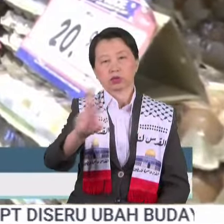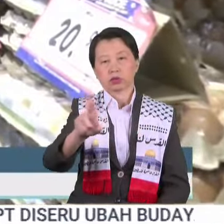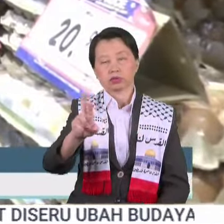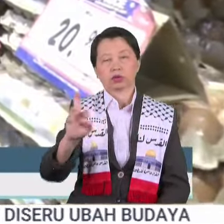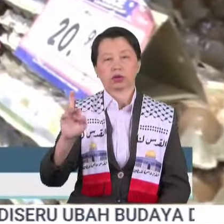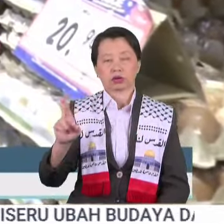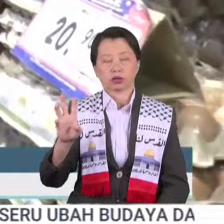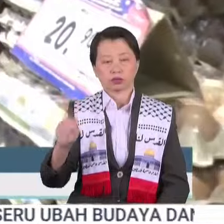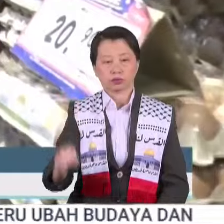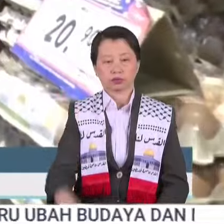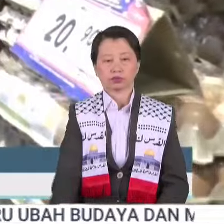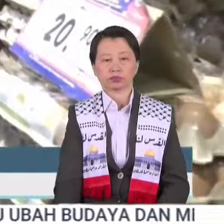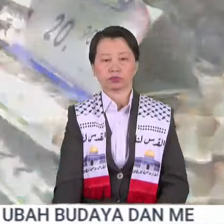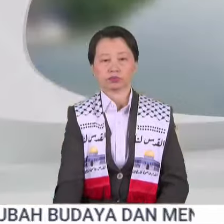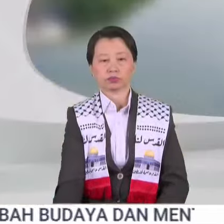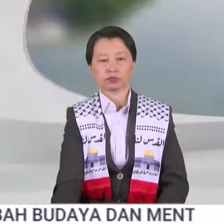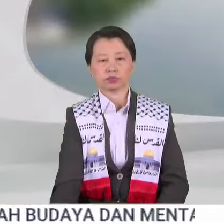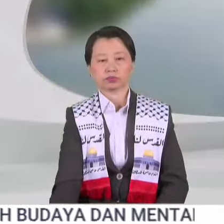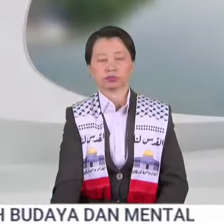RM566,000.